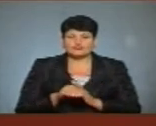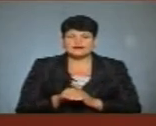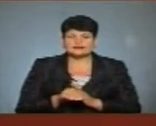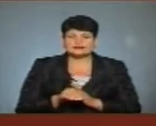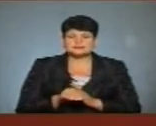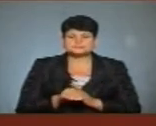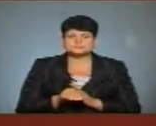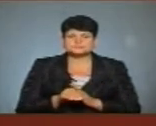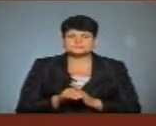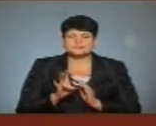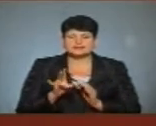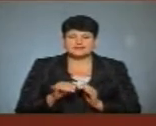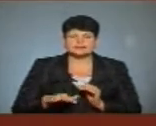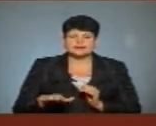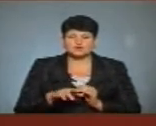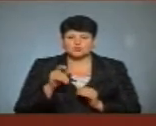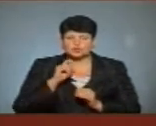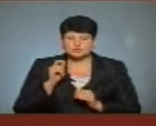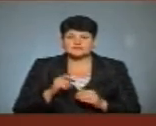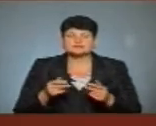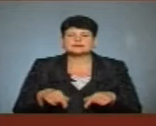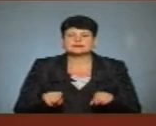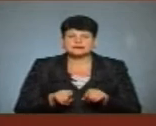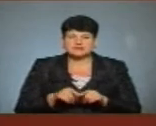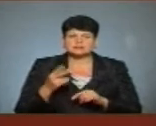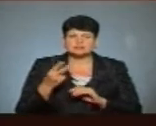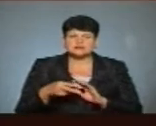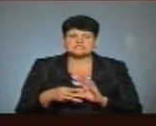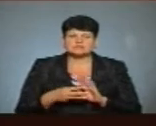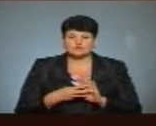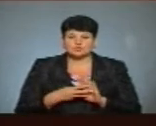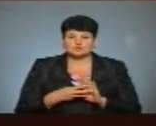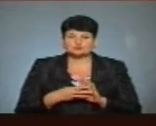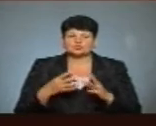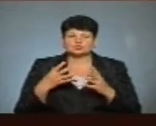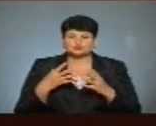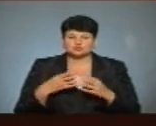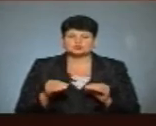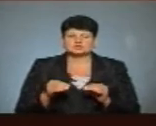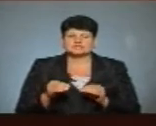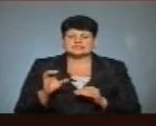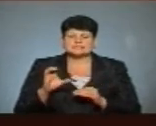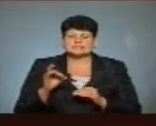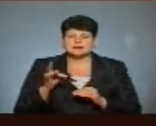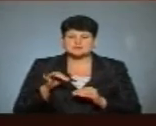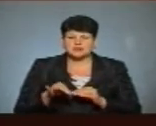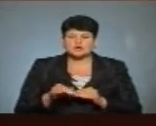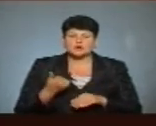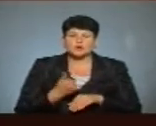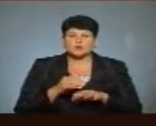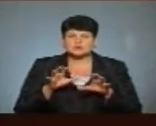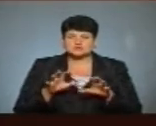на території України. Також 28-го уже серпня Конституційний